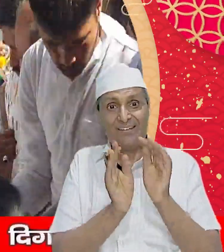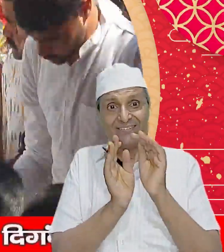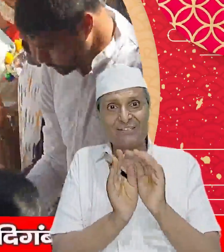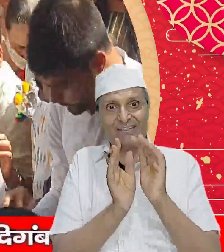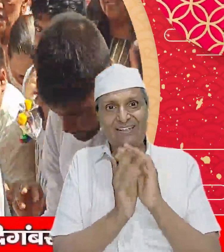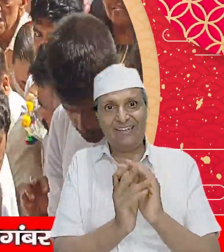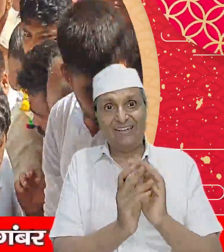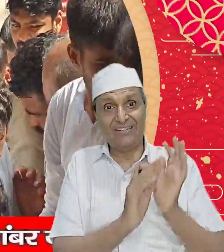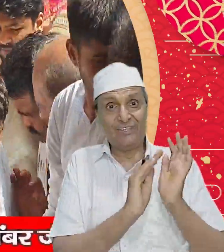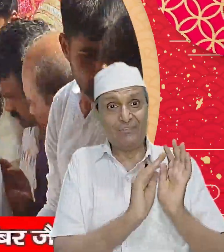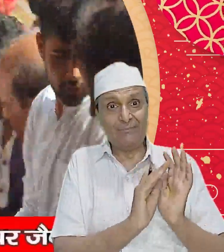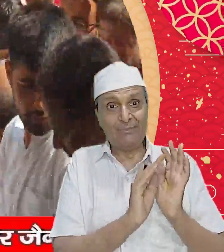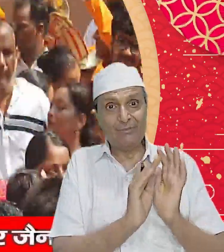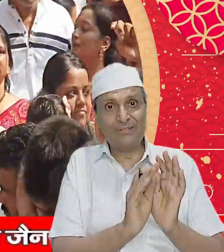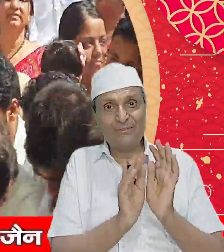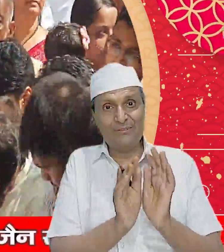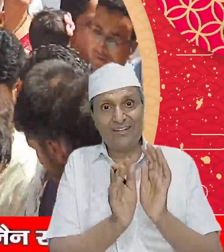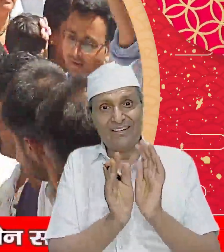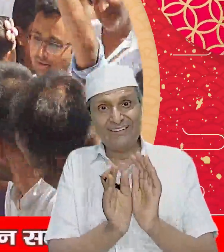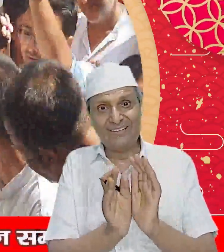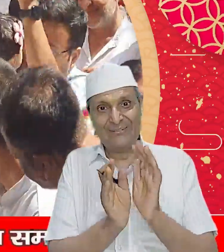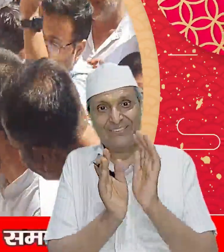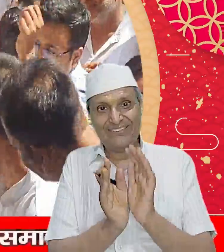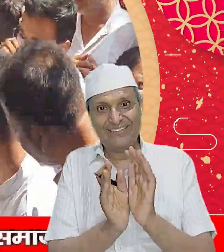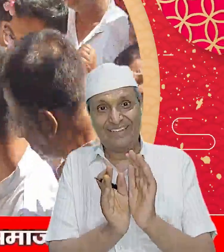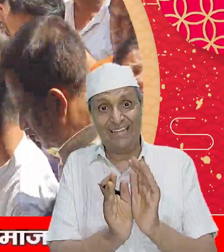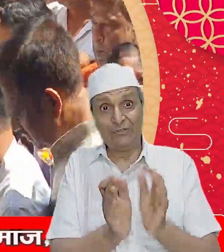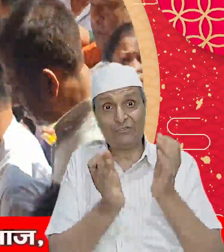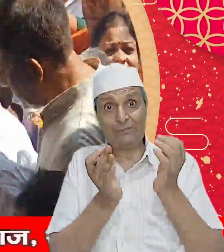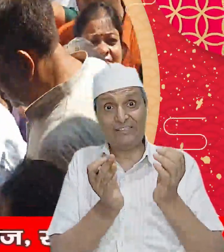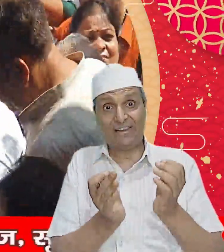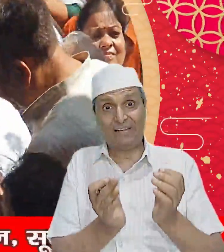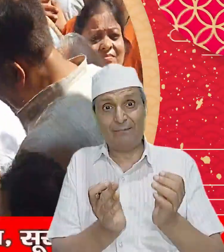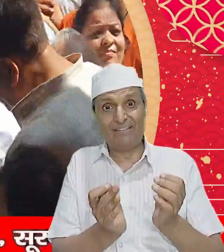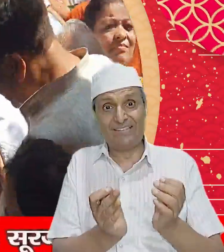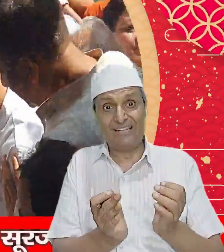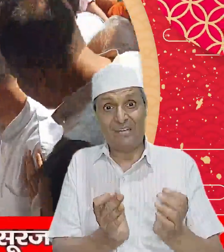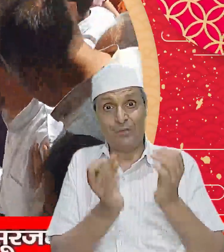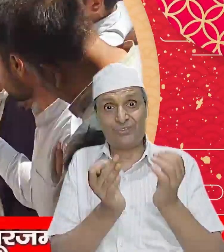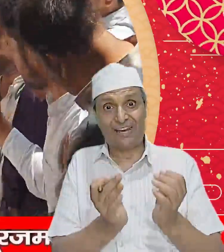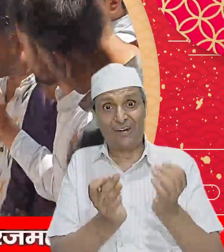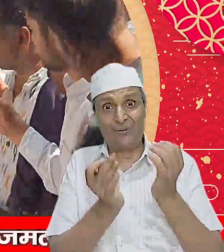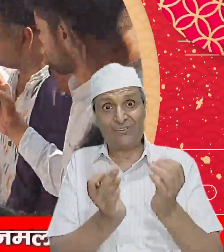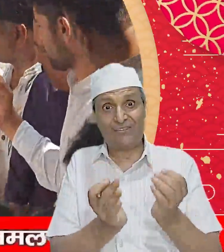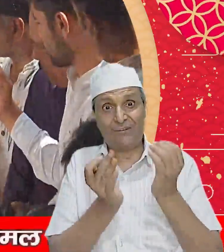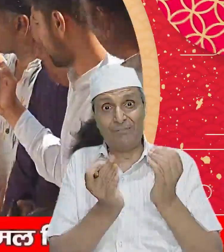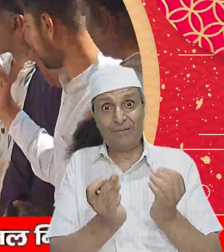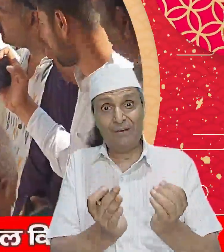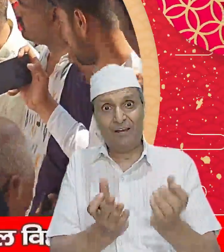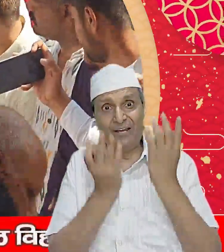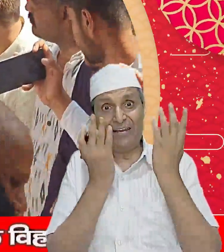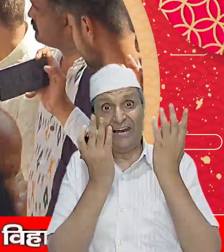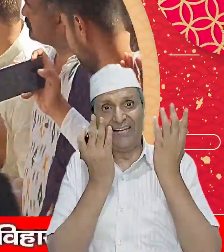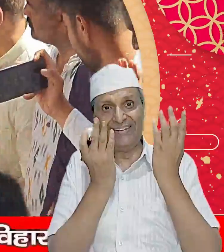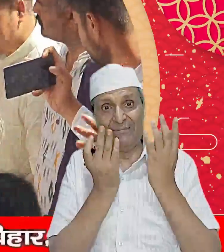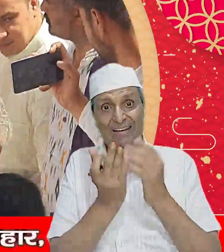पर हाँ सच बात यही है, जब जब उसमें गुरुवर आते हैं, कोई संत आते हैं, तो सबसे ज्यादा हमारी बाचे खिली, उत्साह उत्सव